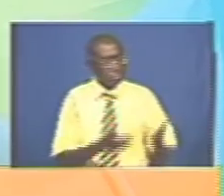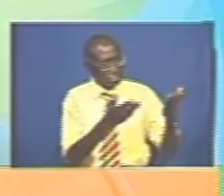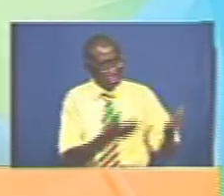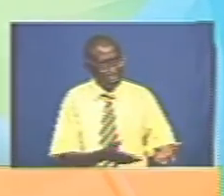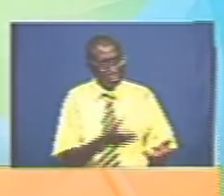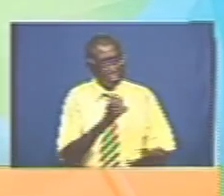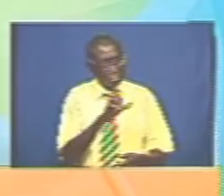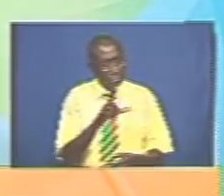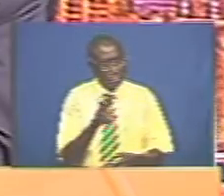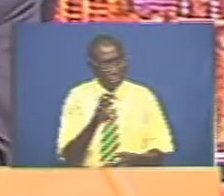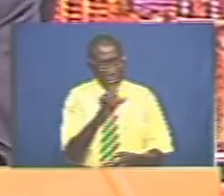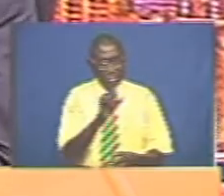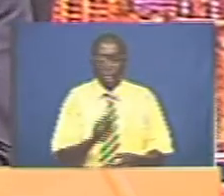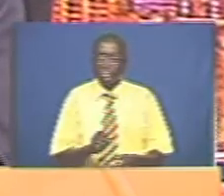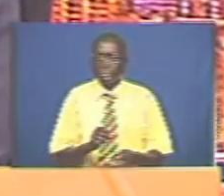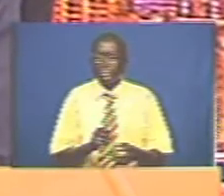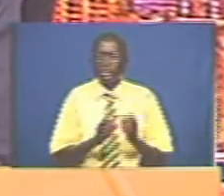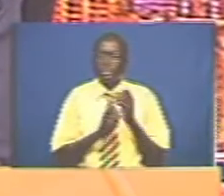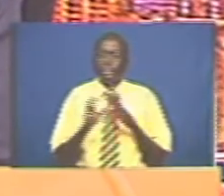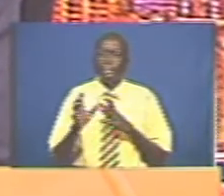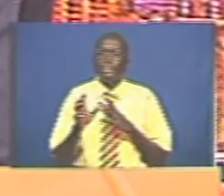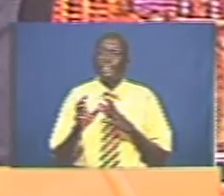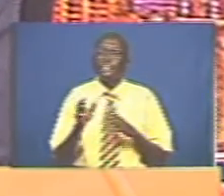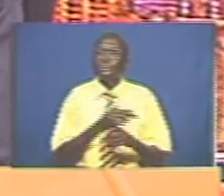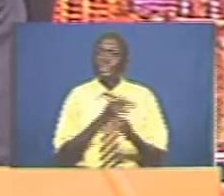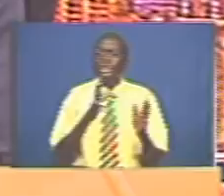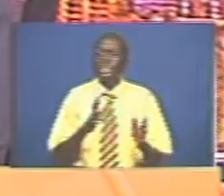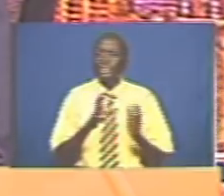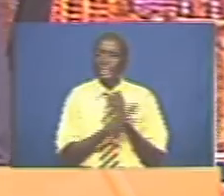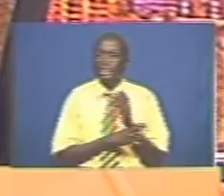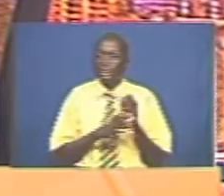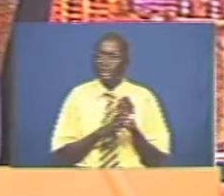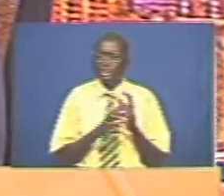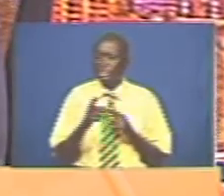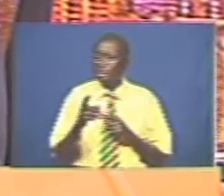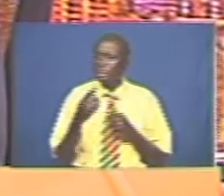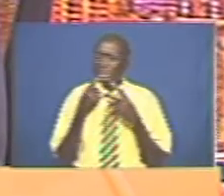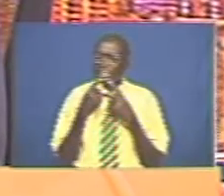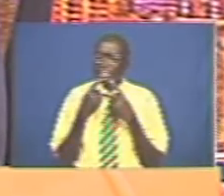kwako. Ni msanii mkubwa sana wa country music. Ushaona. Na ushawahi kusema kwamba